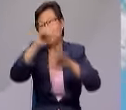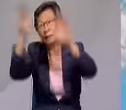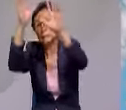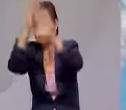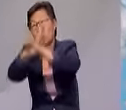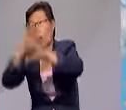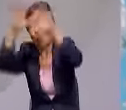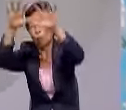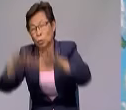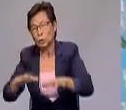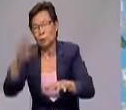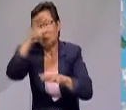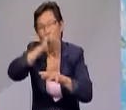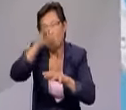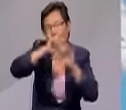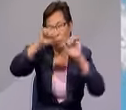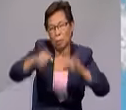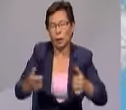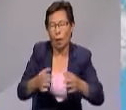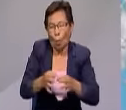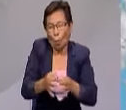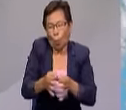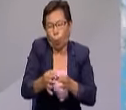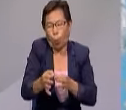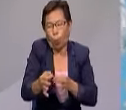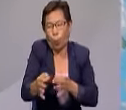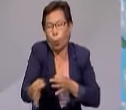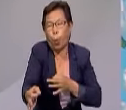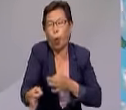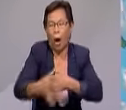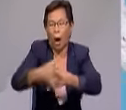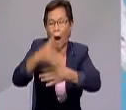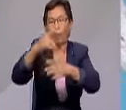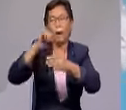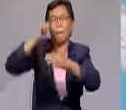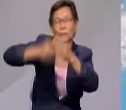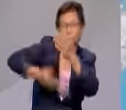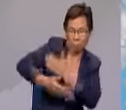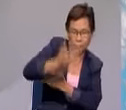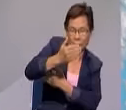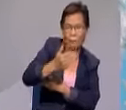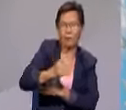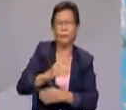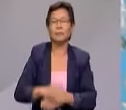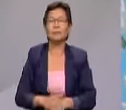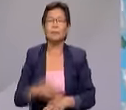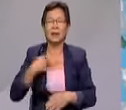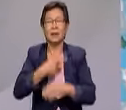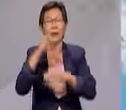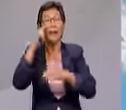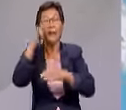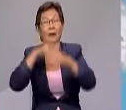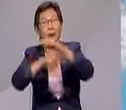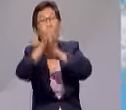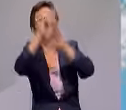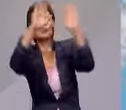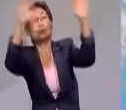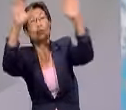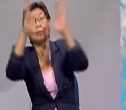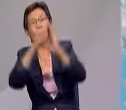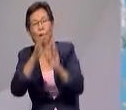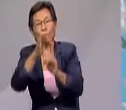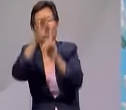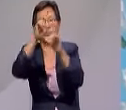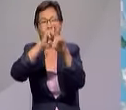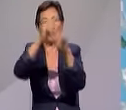Sarawak ini kita jangkakan boleh berlanjutan sehingga ke awal pagi nanti. Baiklah, sebelum pisah kita lihat ramalan cuaca bagi bandar-bandar